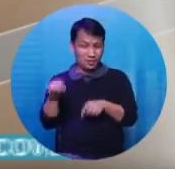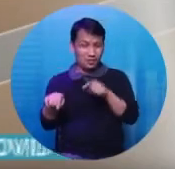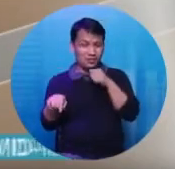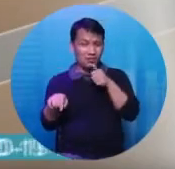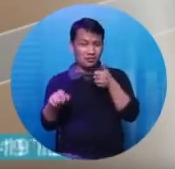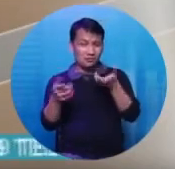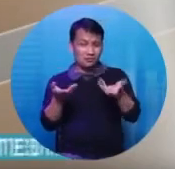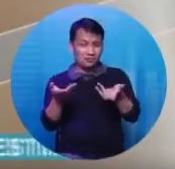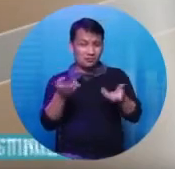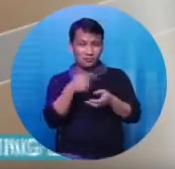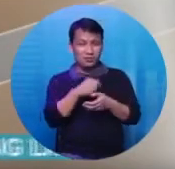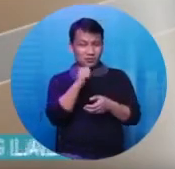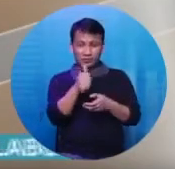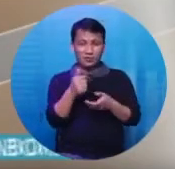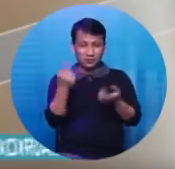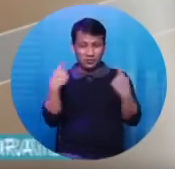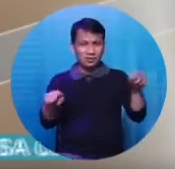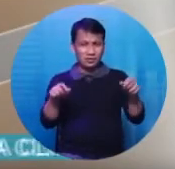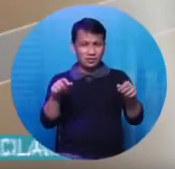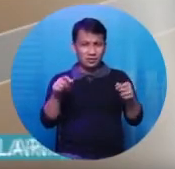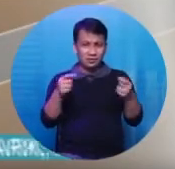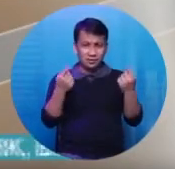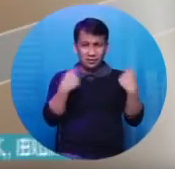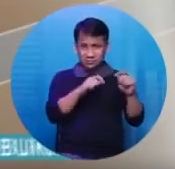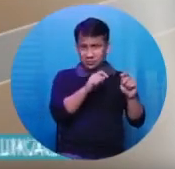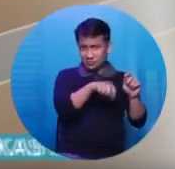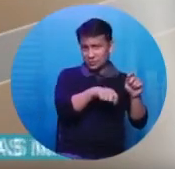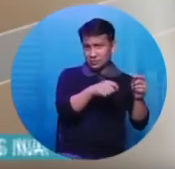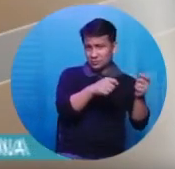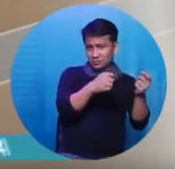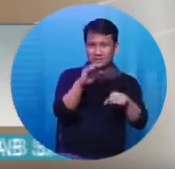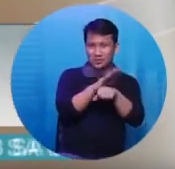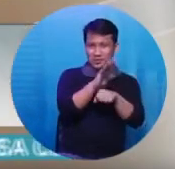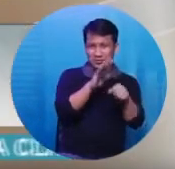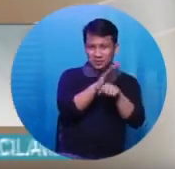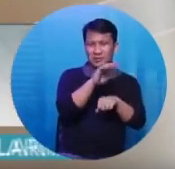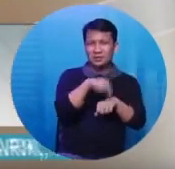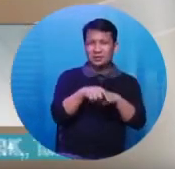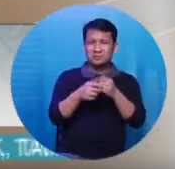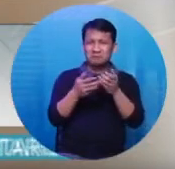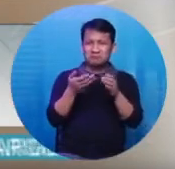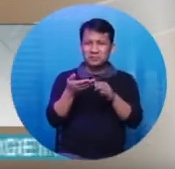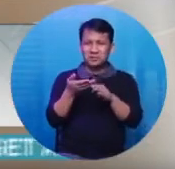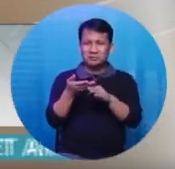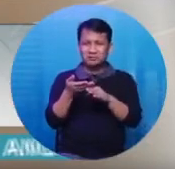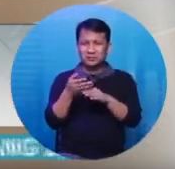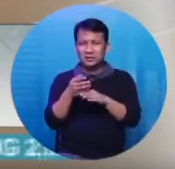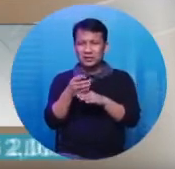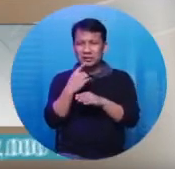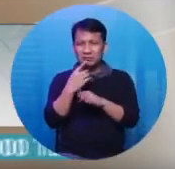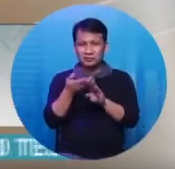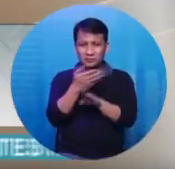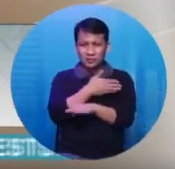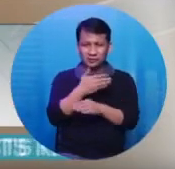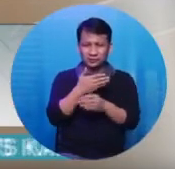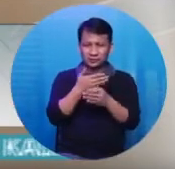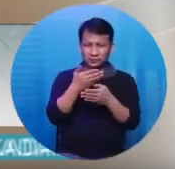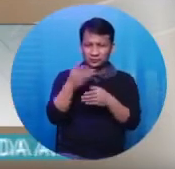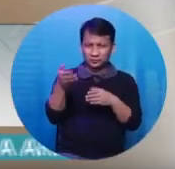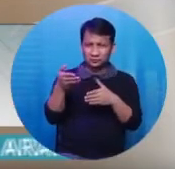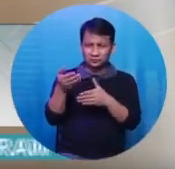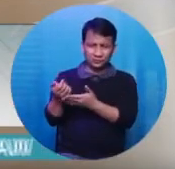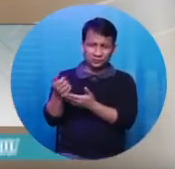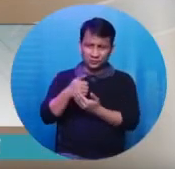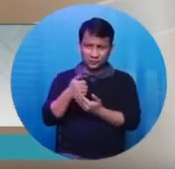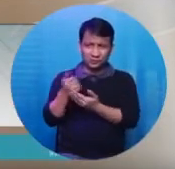pero mabuti naman hindi nag-succeed siya. So, that's attempted rape. Di ba? Yes, sir. And then also, ma'am, ano, para hindi siya guluhin,